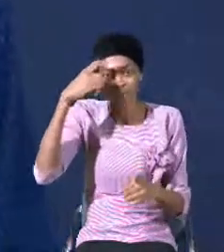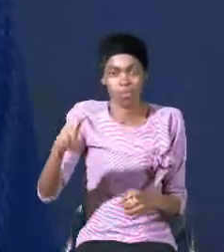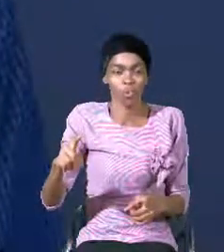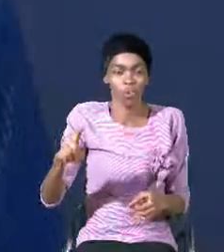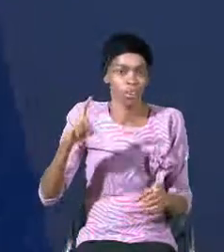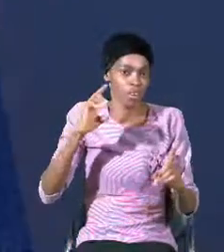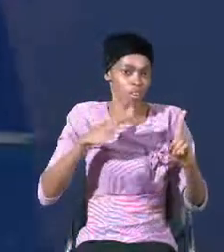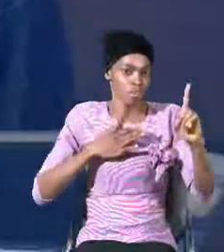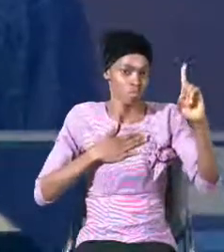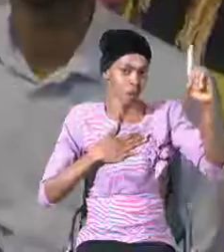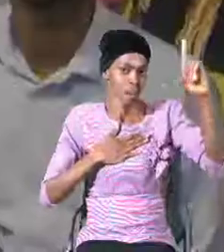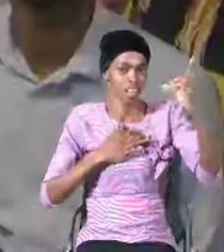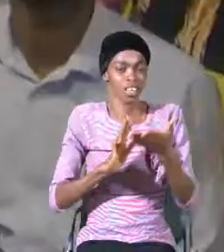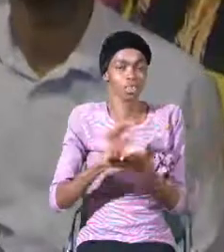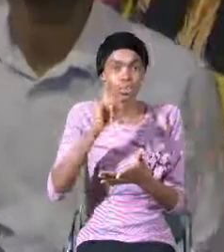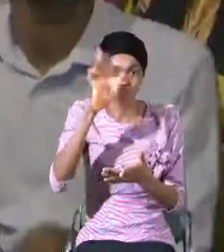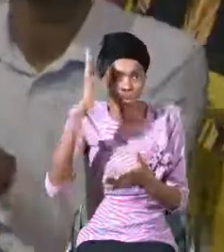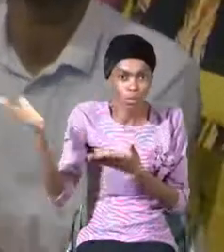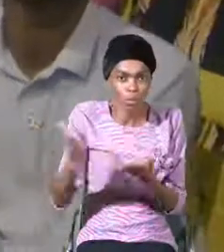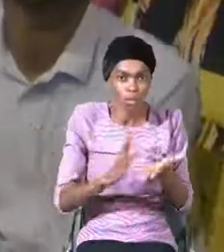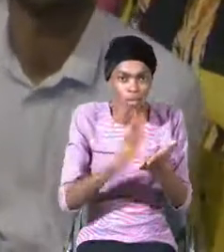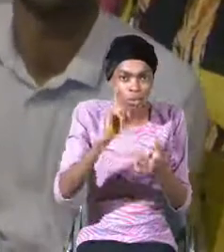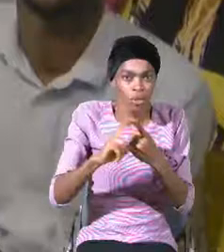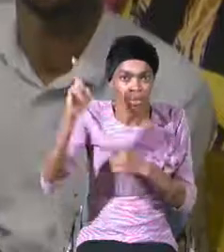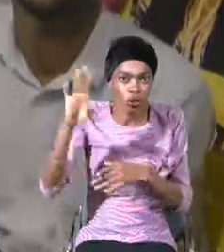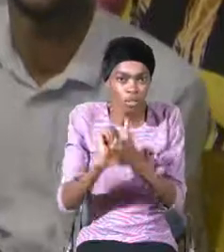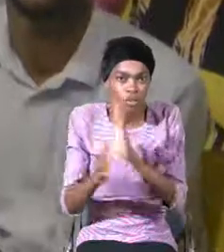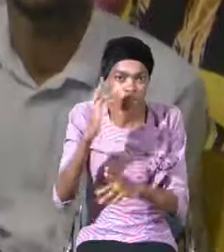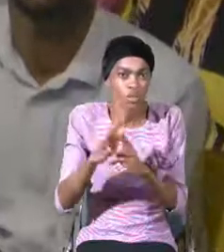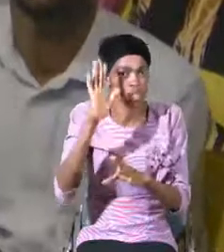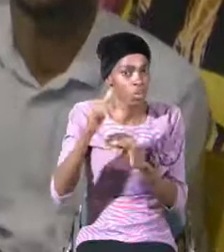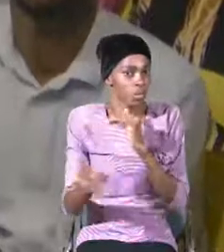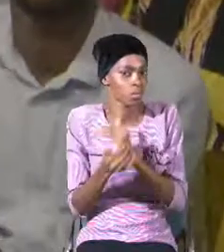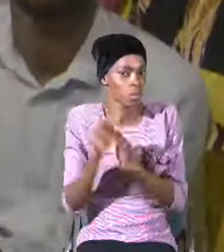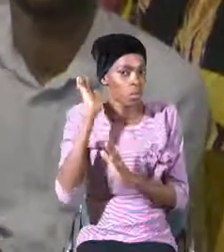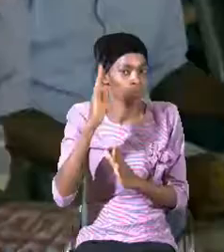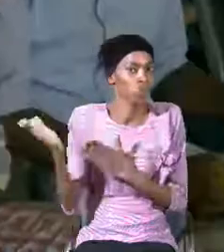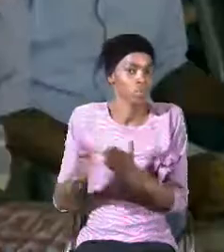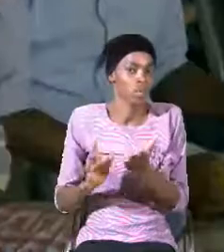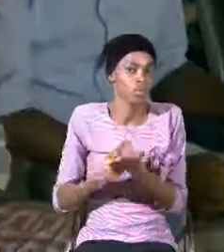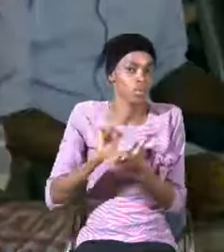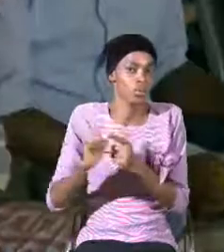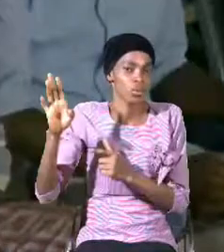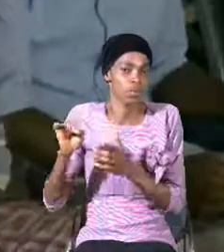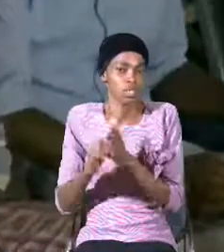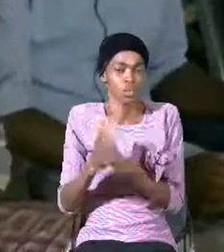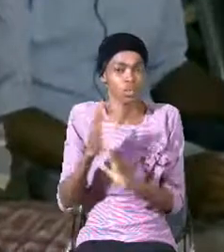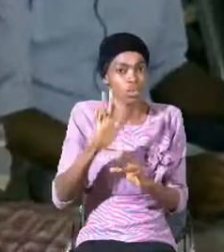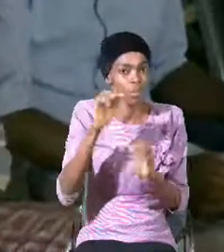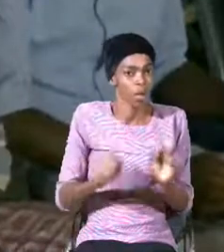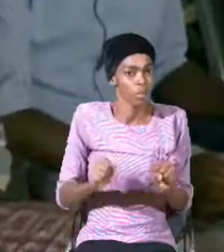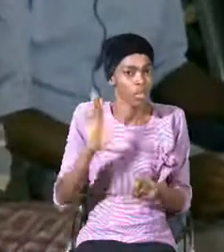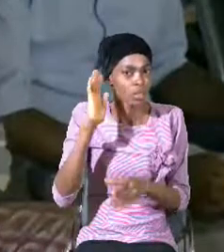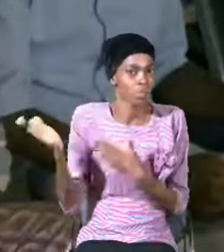tu apporteras la gloire à Dieu. Tes talents apporteront la gloire à Dieu. Ta capacité apportera la gloire à Dieu.